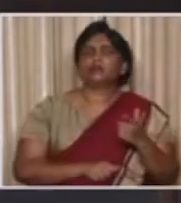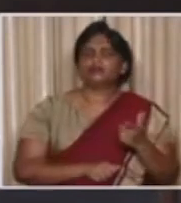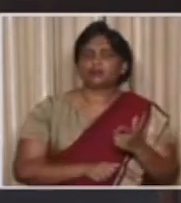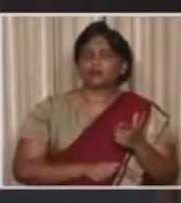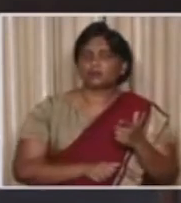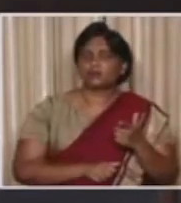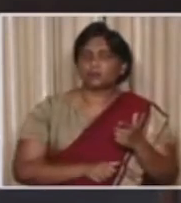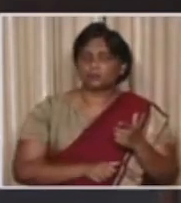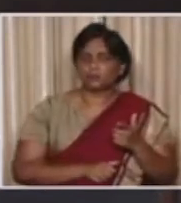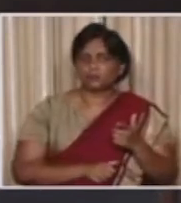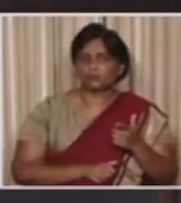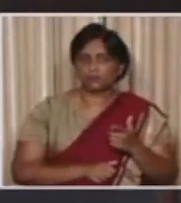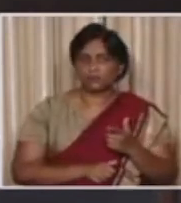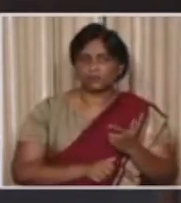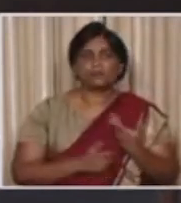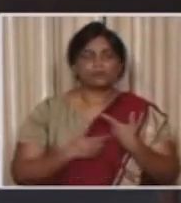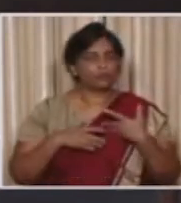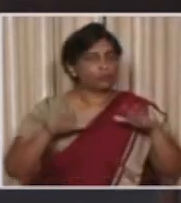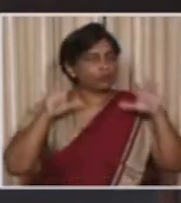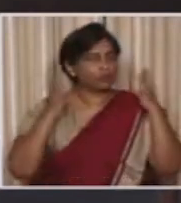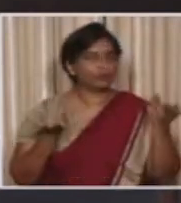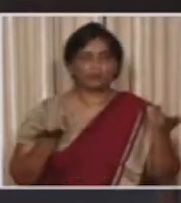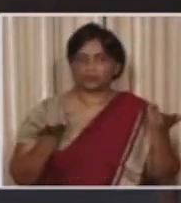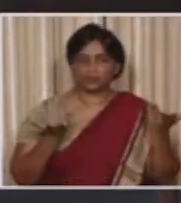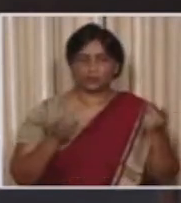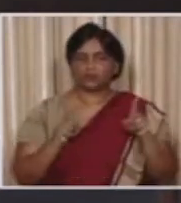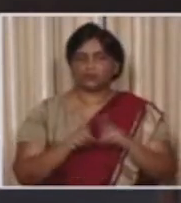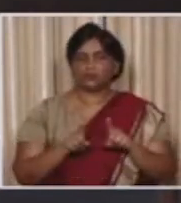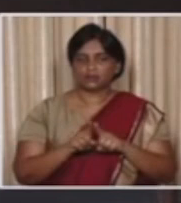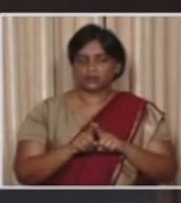මේ කර්මාංශාලාවේ ඉමුනෝග්ලොබින් හදන්න. මේකයි මා පුදුම කතාව.